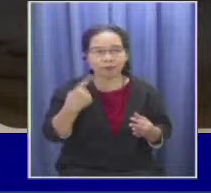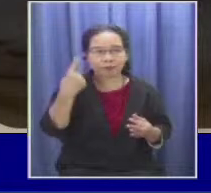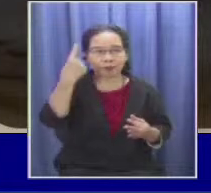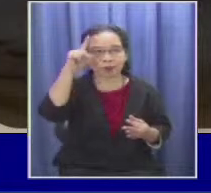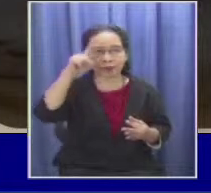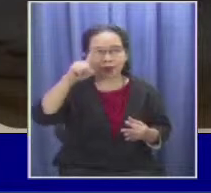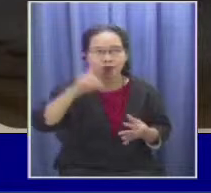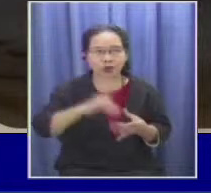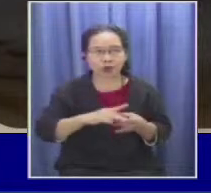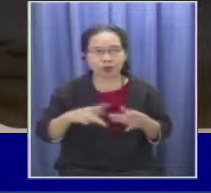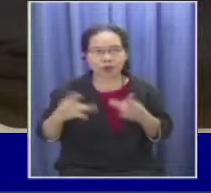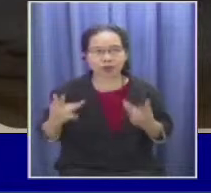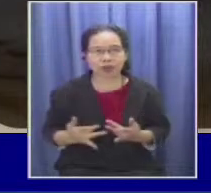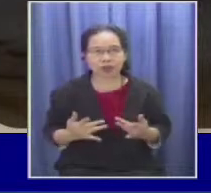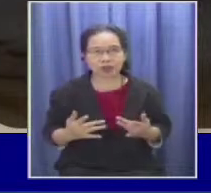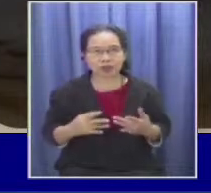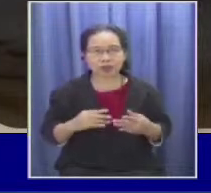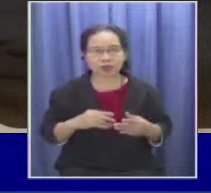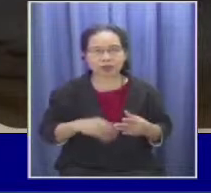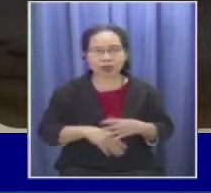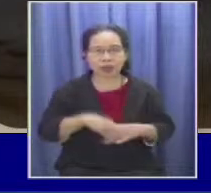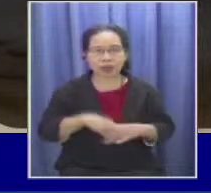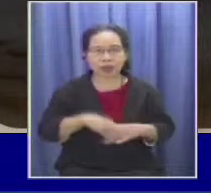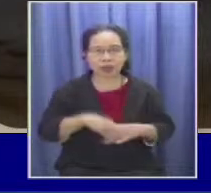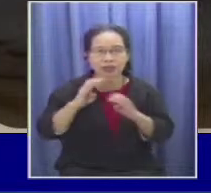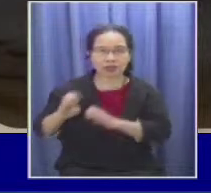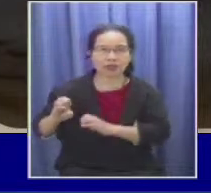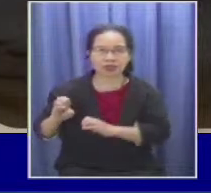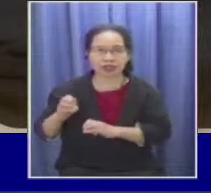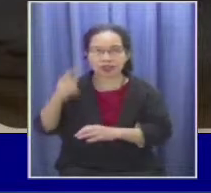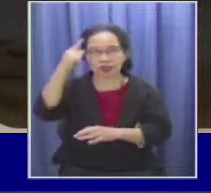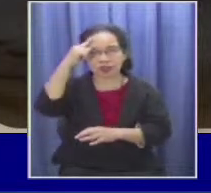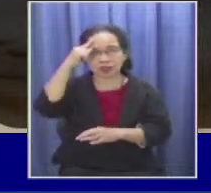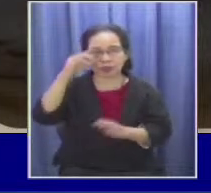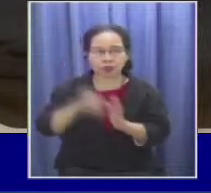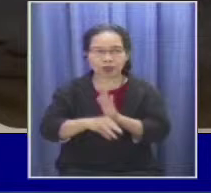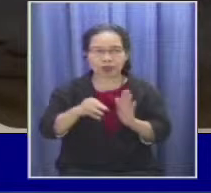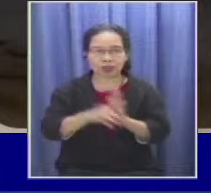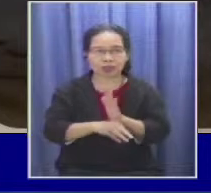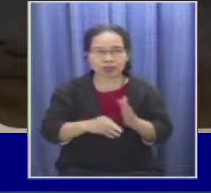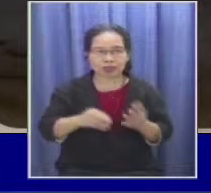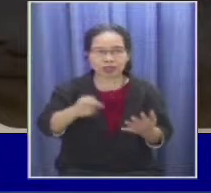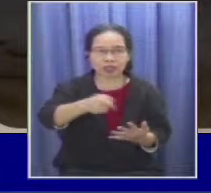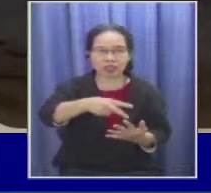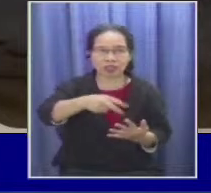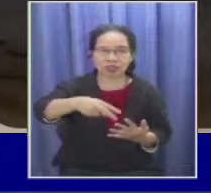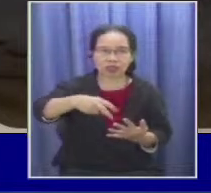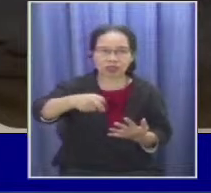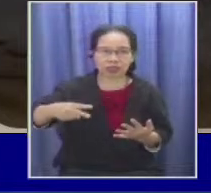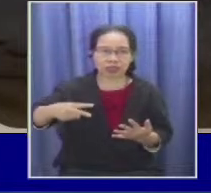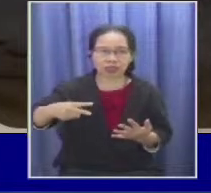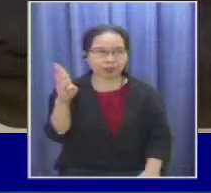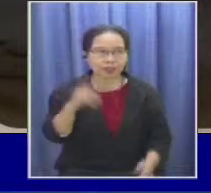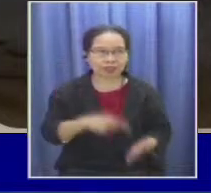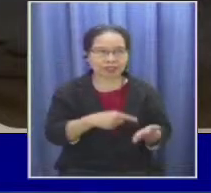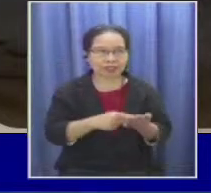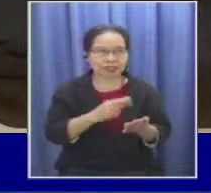awudisɛm ayefasɛm adwamansɛm awifusɛm adansikuru ni abususɛm firi